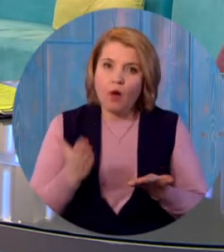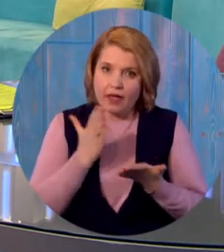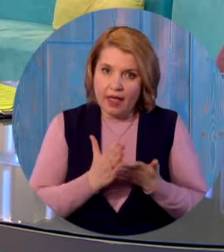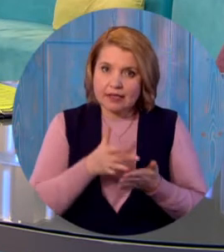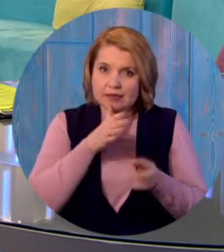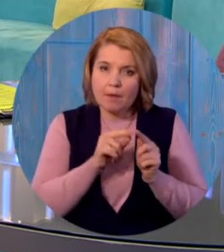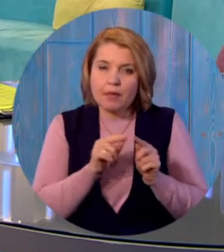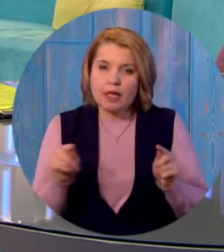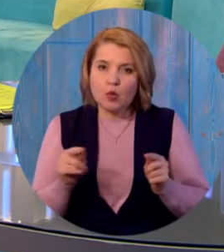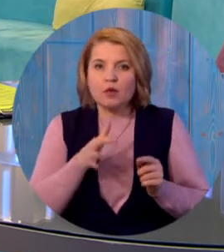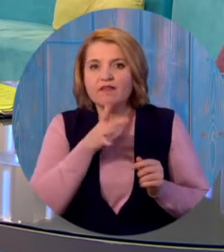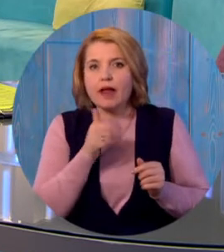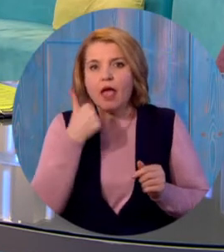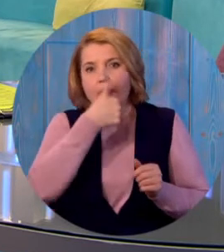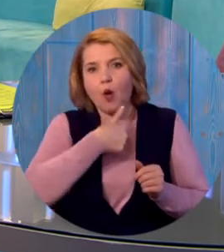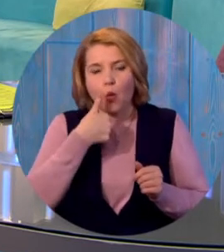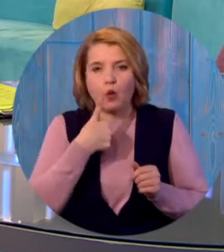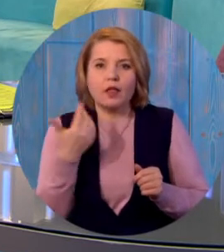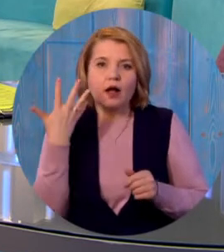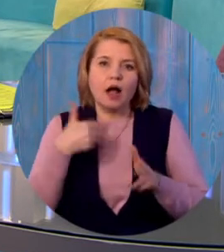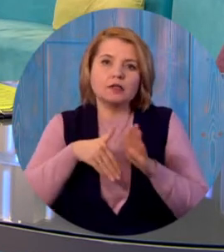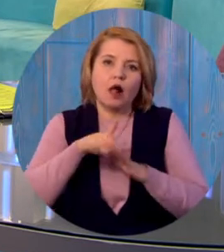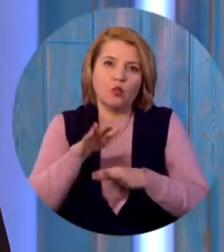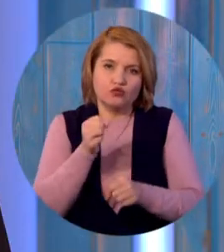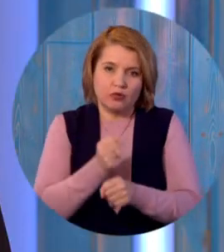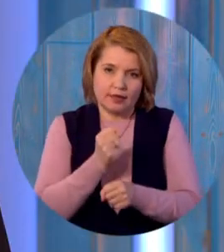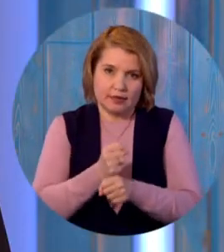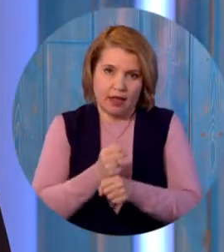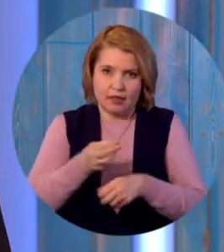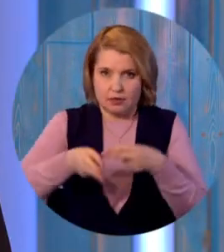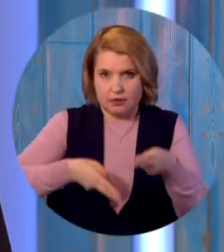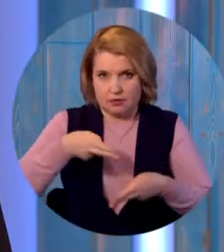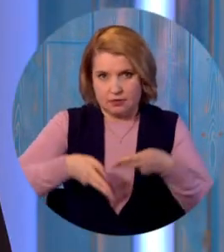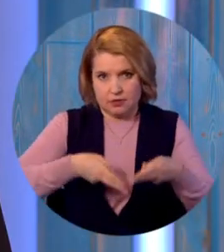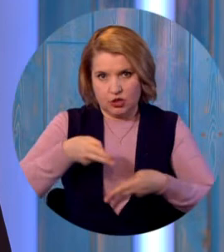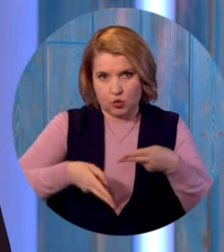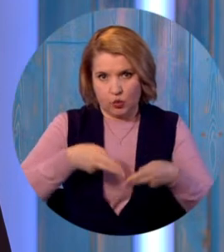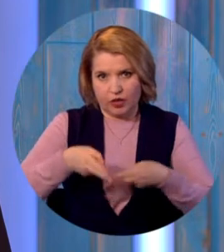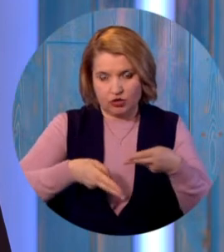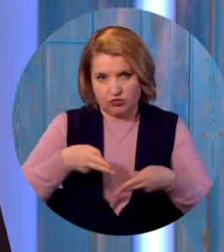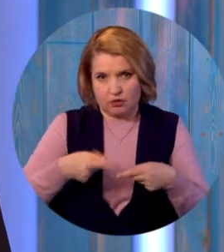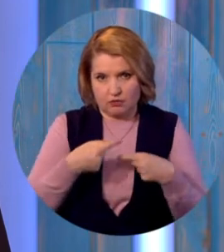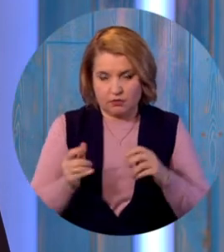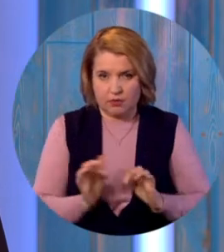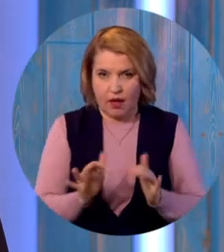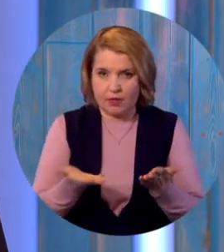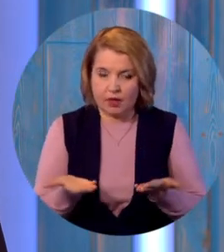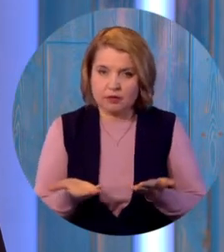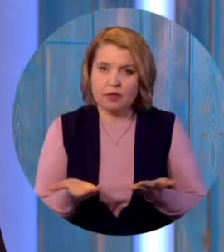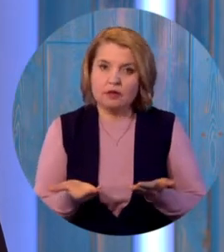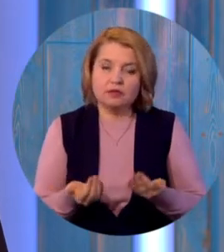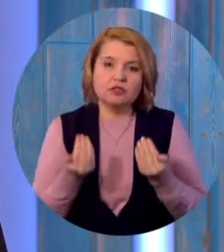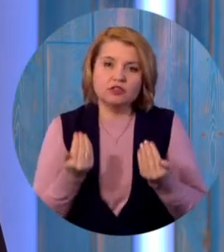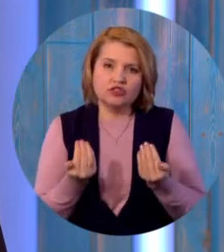периоды, времена года, в которые лучше всего делать хирургические и прочие вмешательства в венозную систему? Ну, так как сейчас